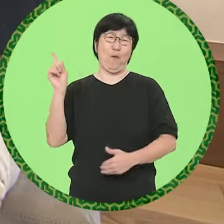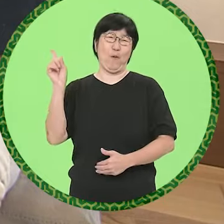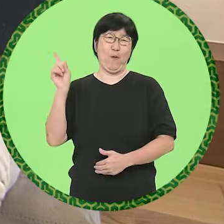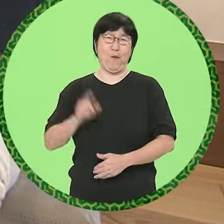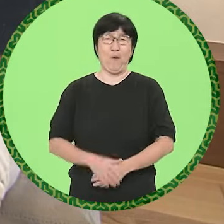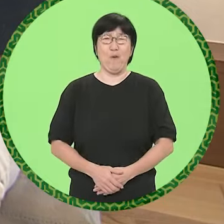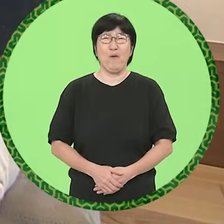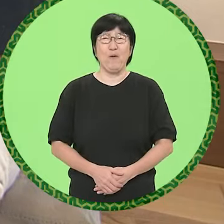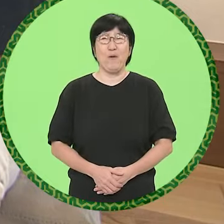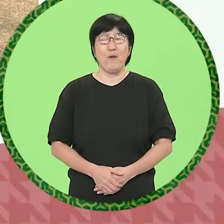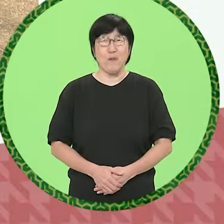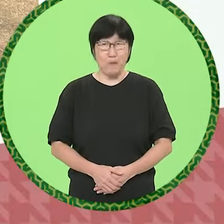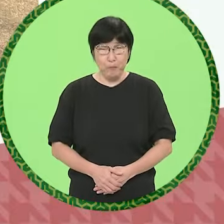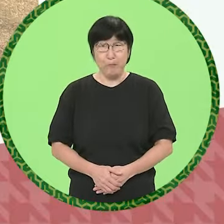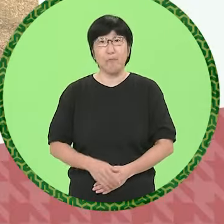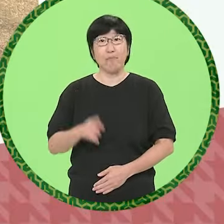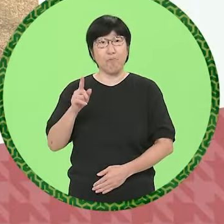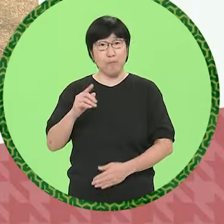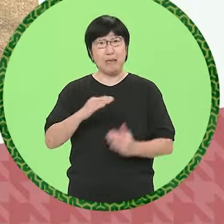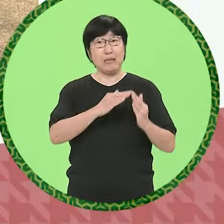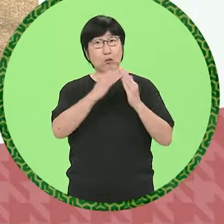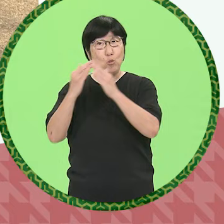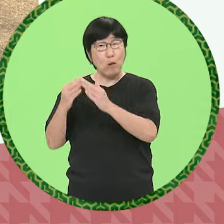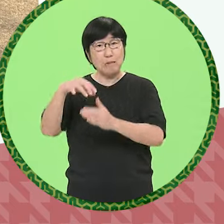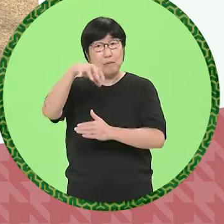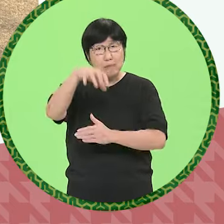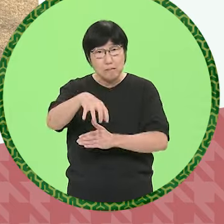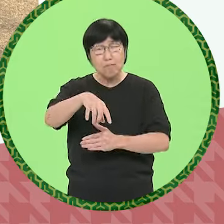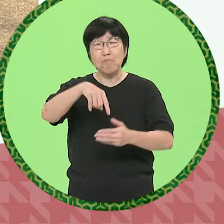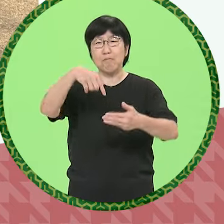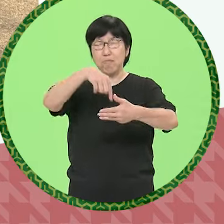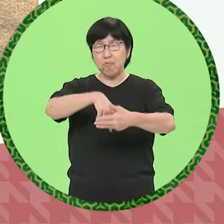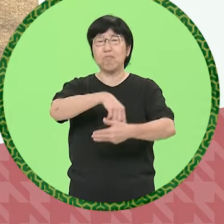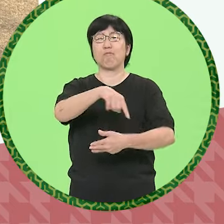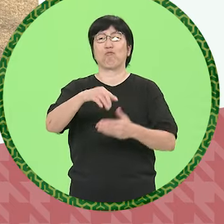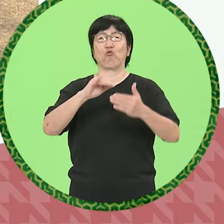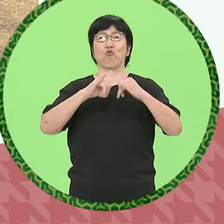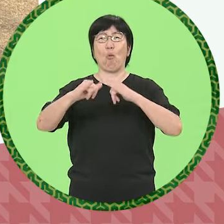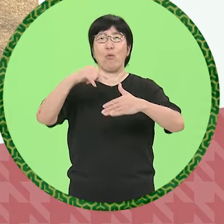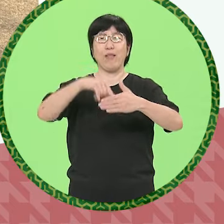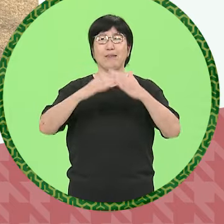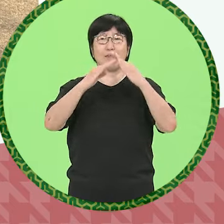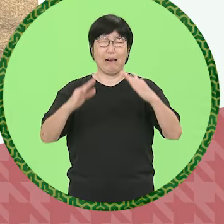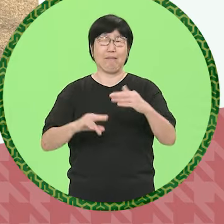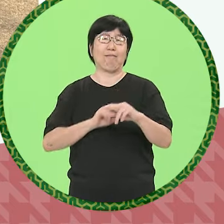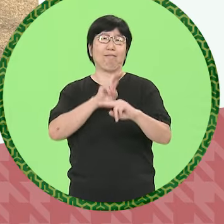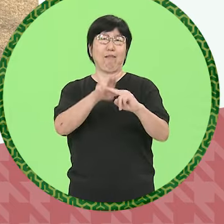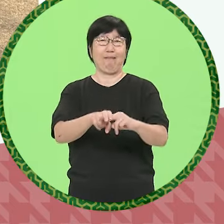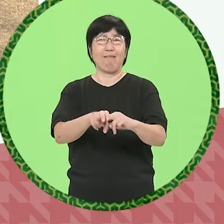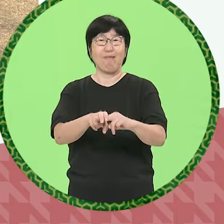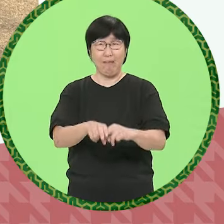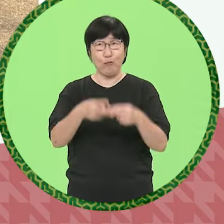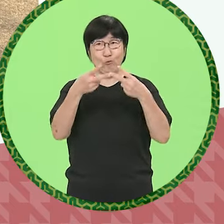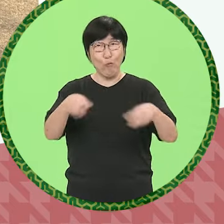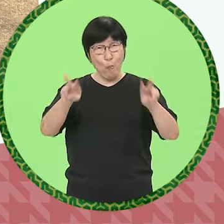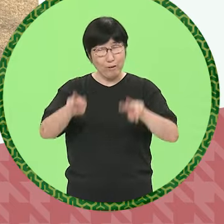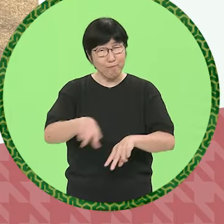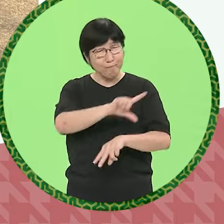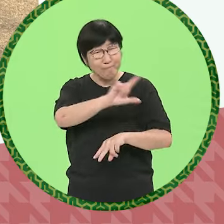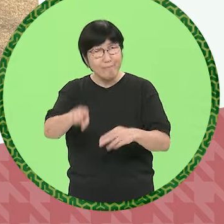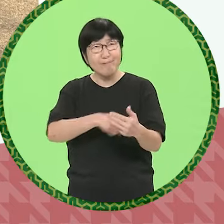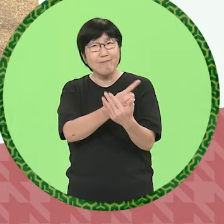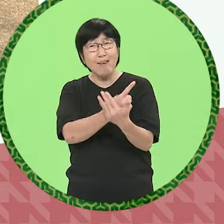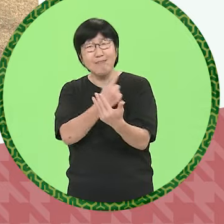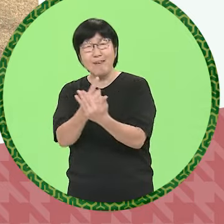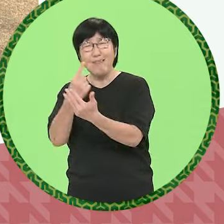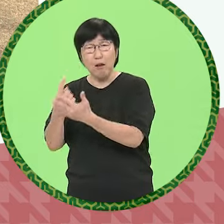んでくれています。 安永さんは引っ越し先の町内会へ加入。行事などに参加することで地